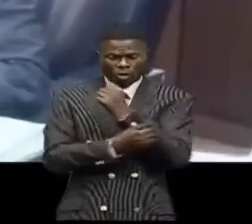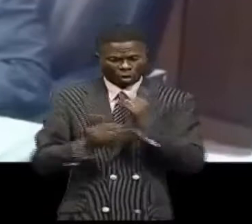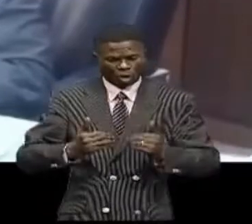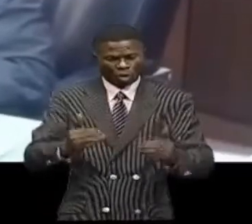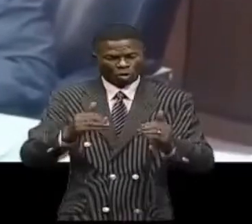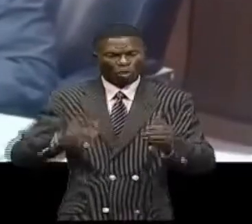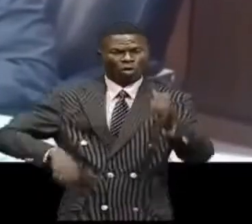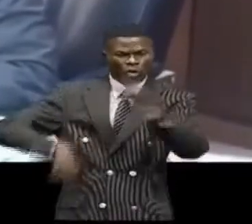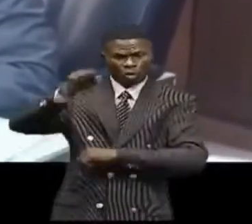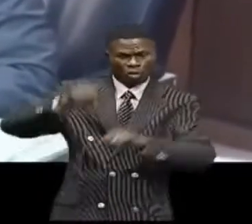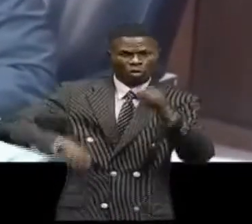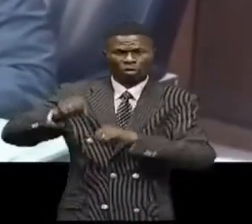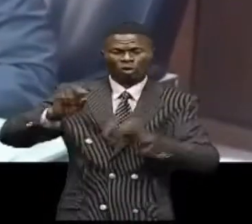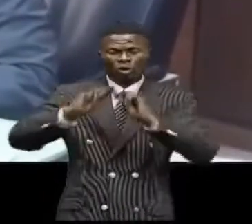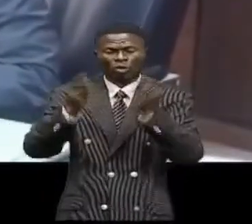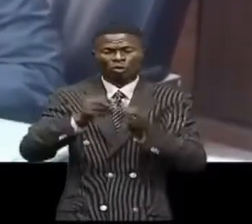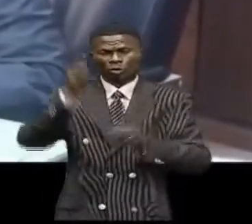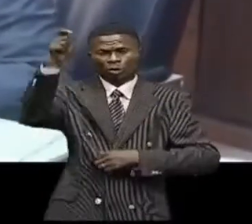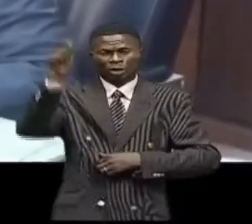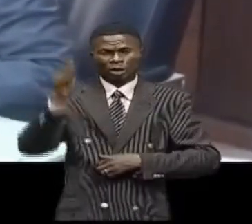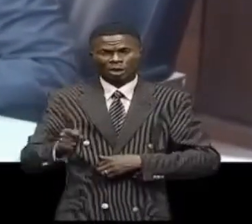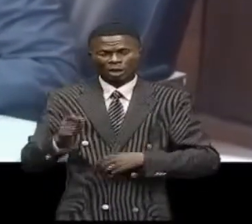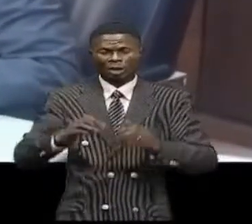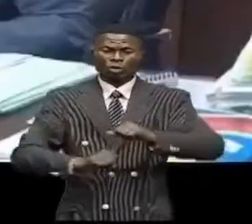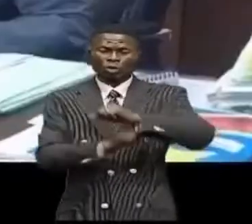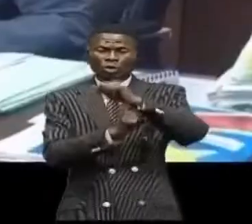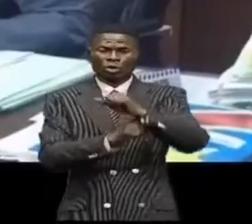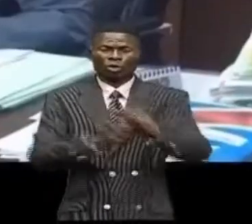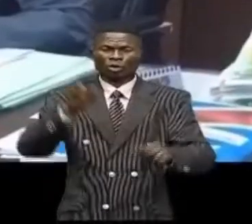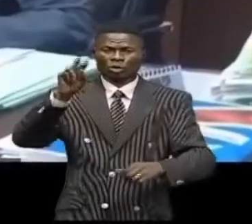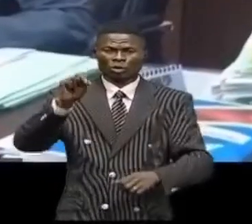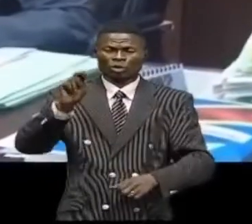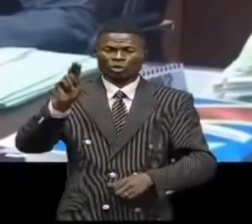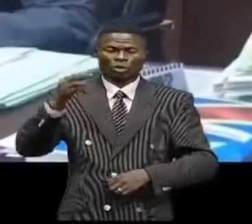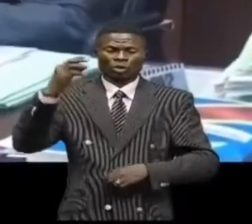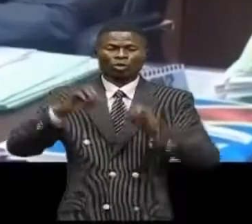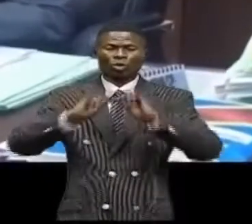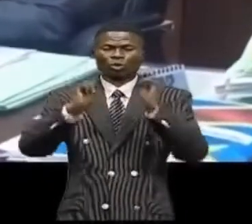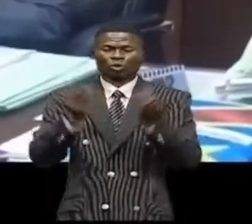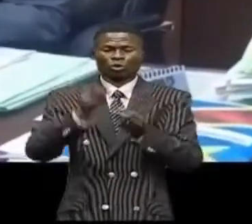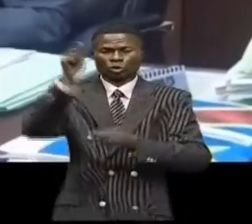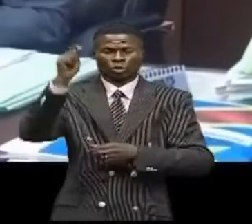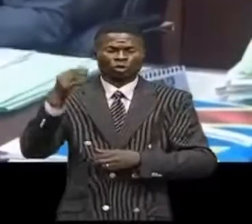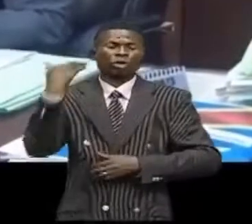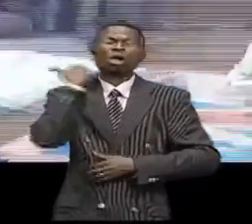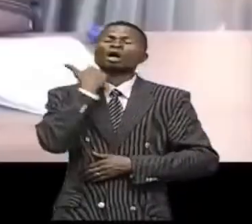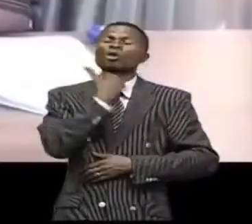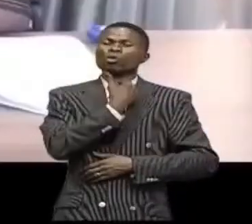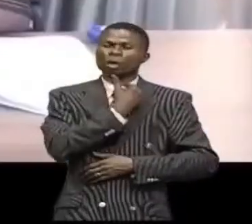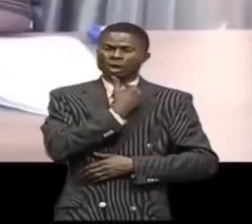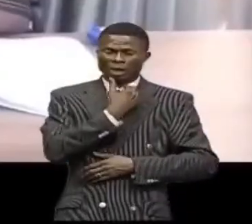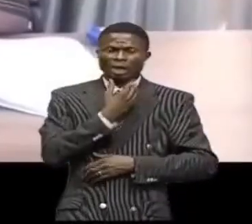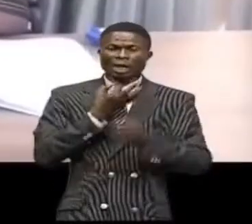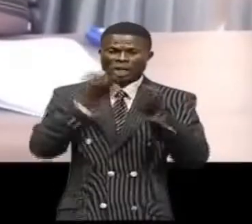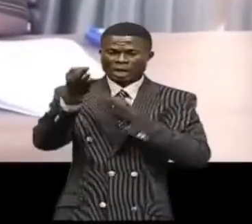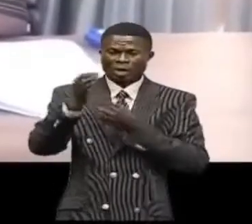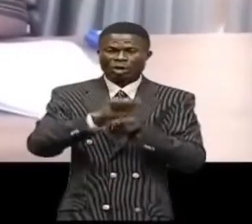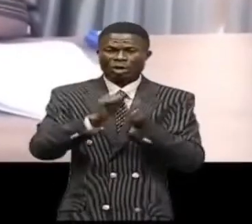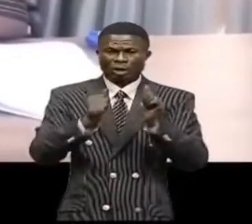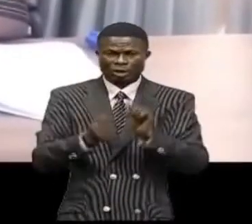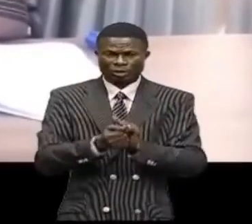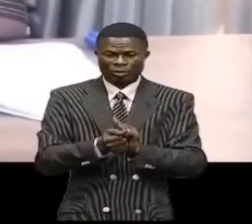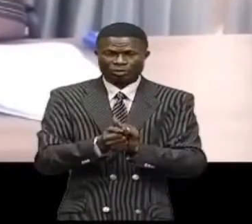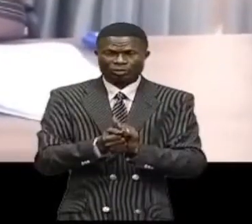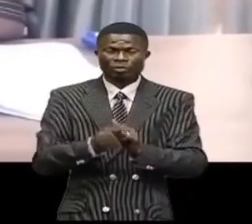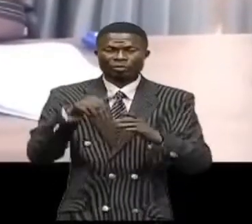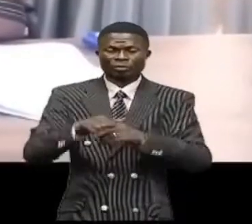forces négatives et des groupes armés avec l'appui des forces de l'armée ougandaise. Il a aussi fait le point de la situation dans